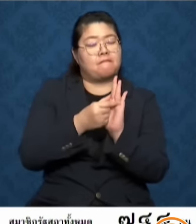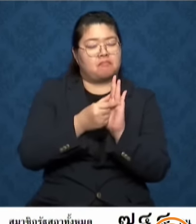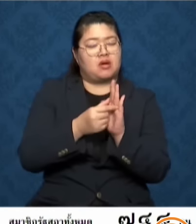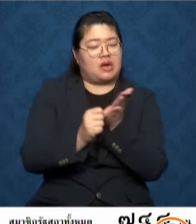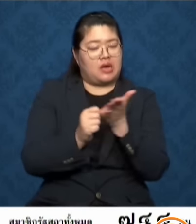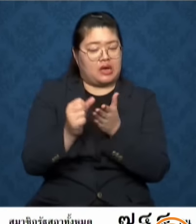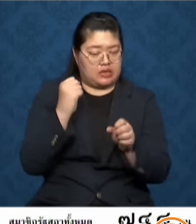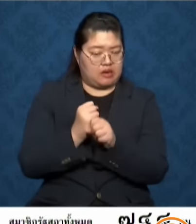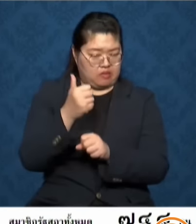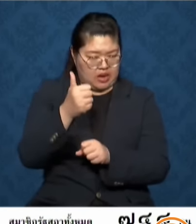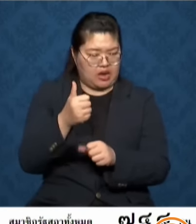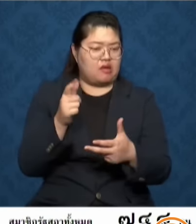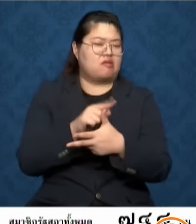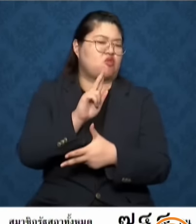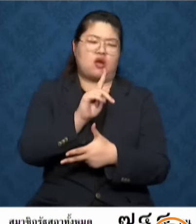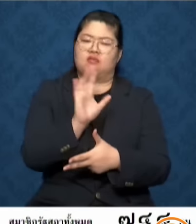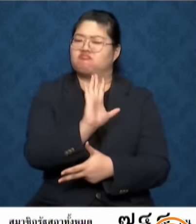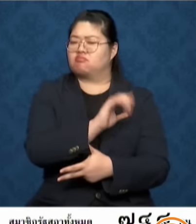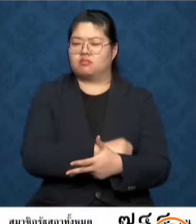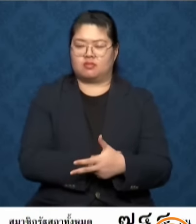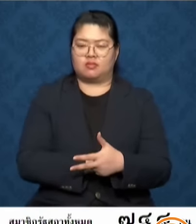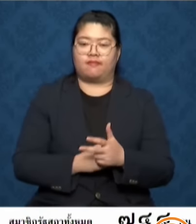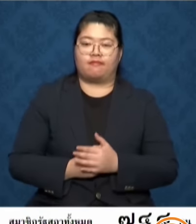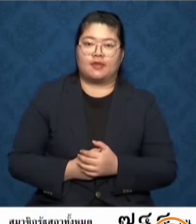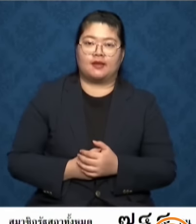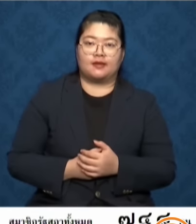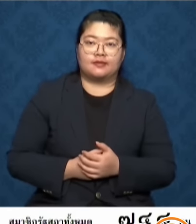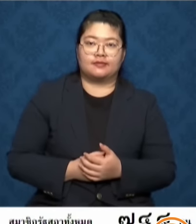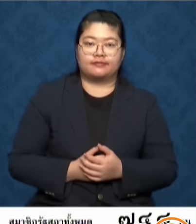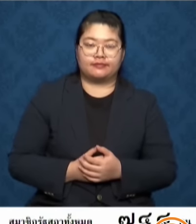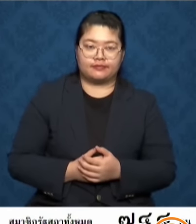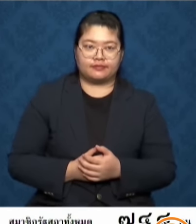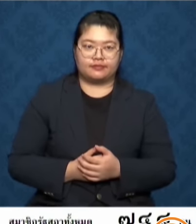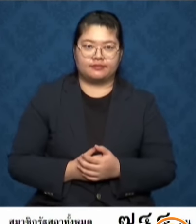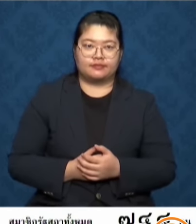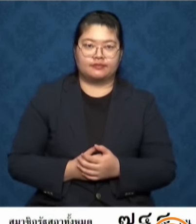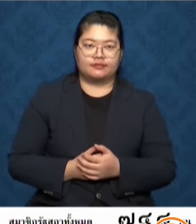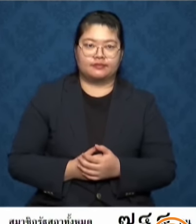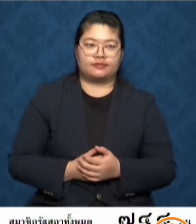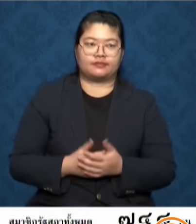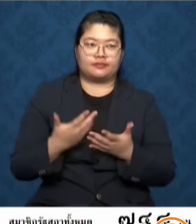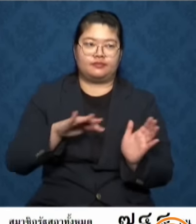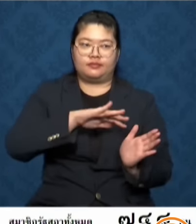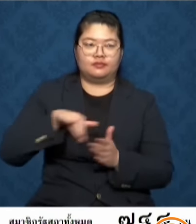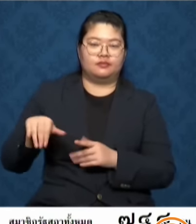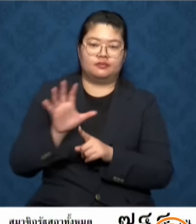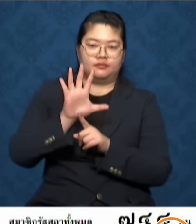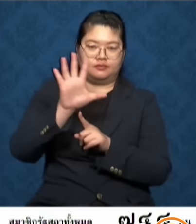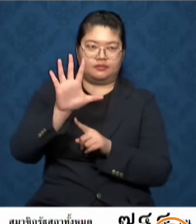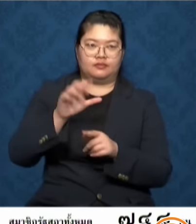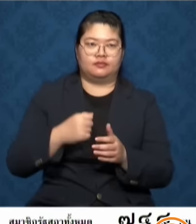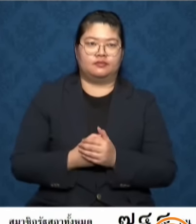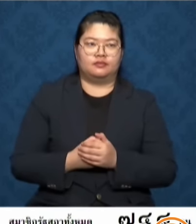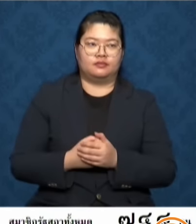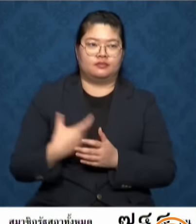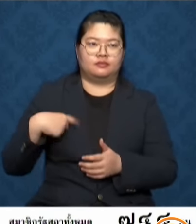ยดักาว้โดยไมจะเป็ตทำมกไ ก่ไ่ เสียก่อนเกิออกไปสตลงทที่ 5 ครัท่าน